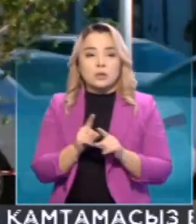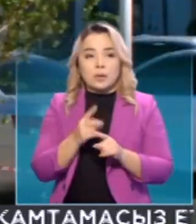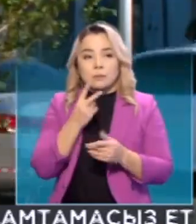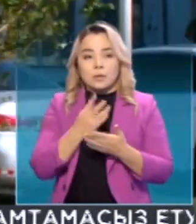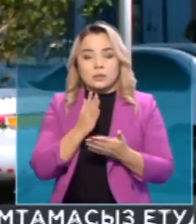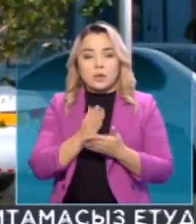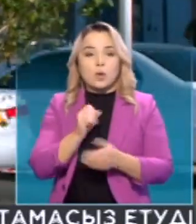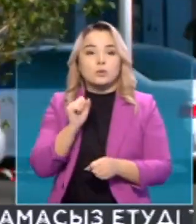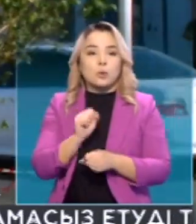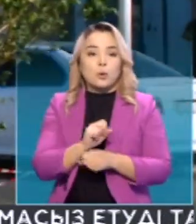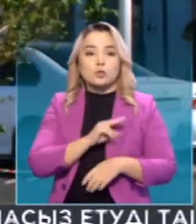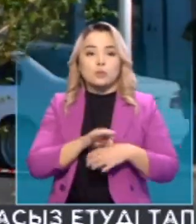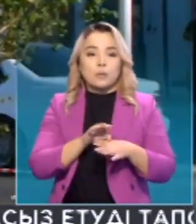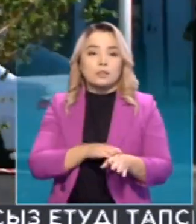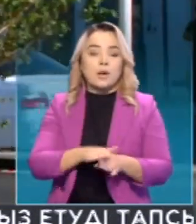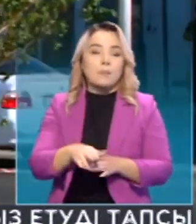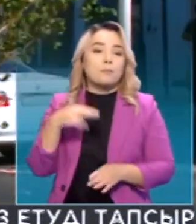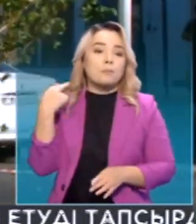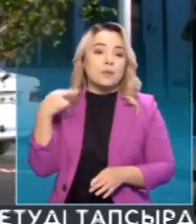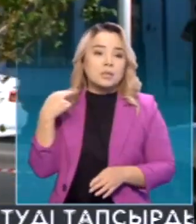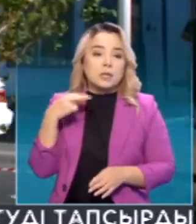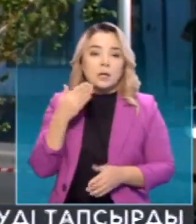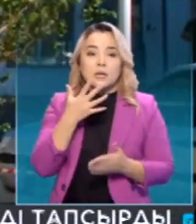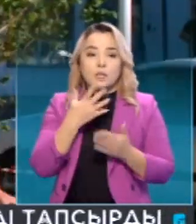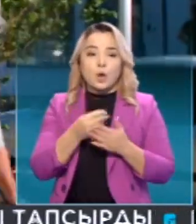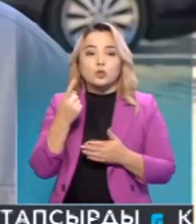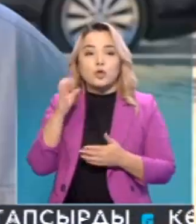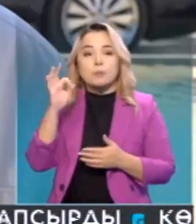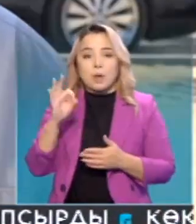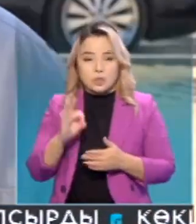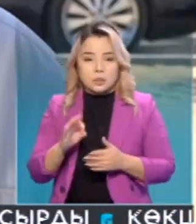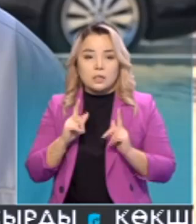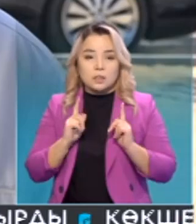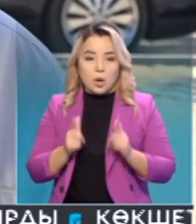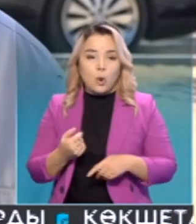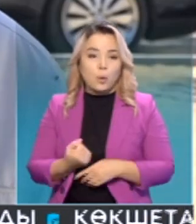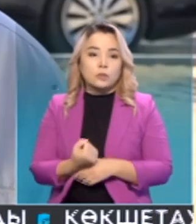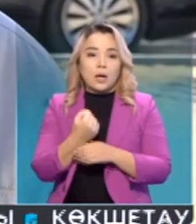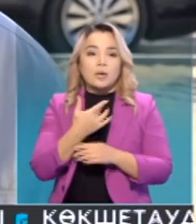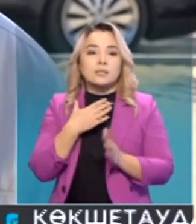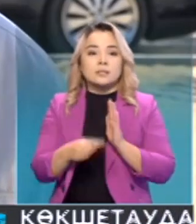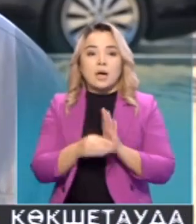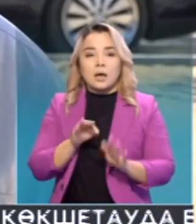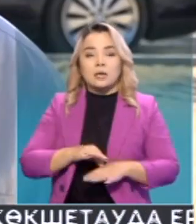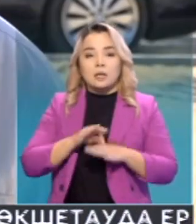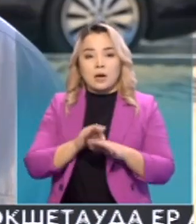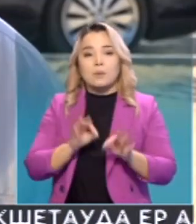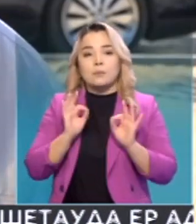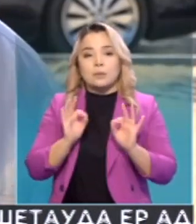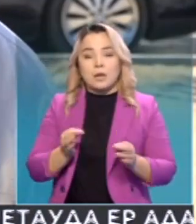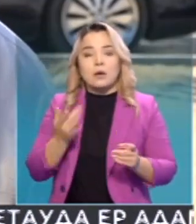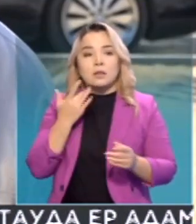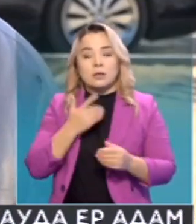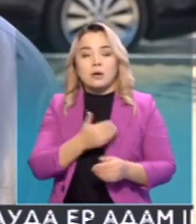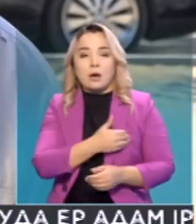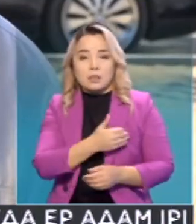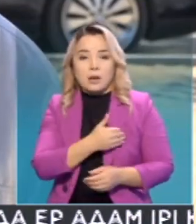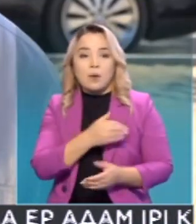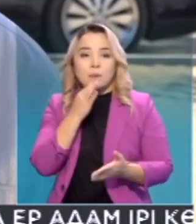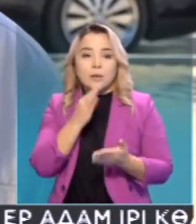урбанизацияны тоқтату бағытындағы президенттің бастамаларын 100% қолдаймыз. Сайлаудың болғанын мен де қалаймын, құптаймын. Себебі